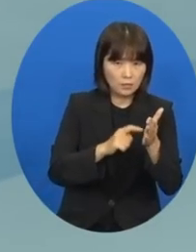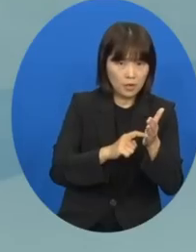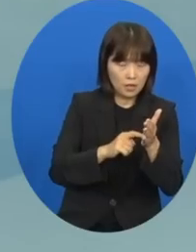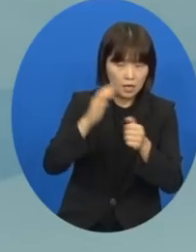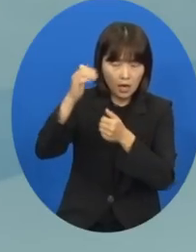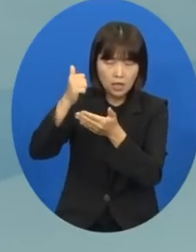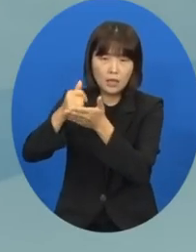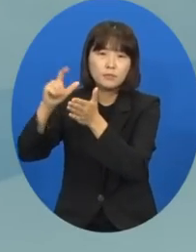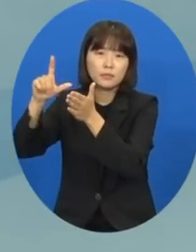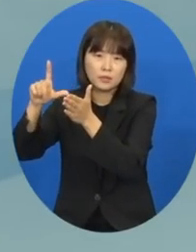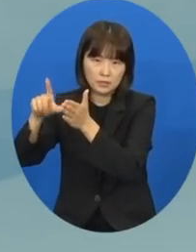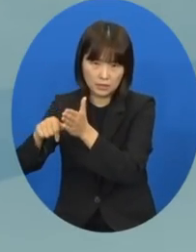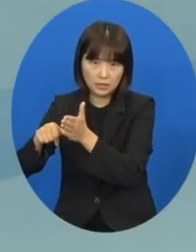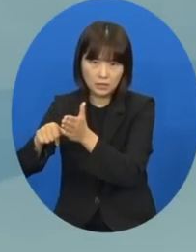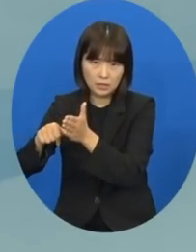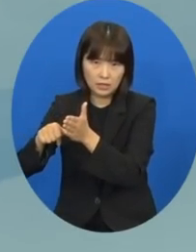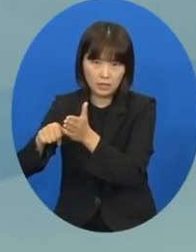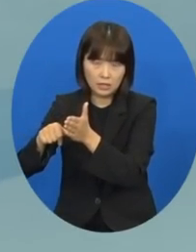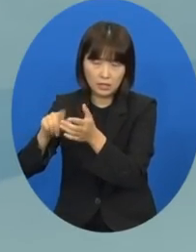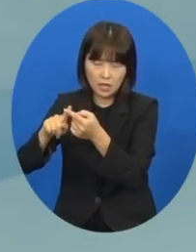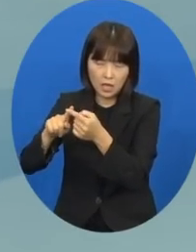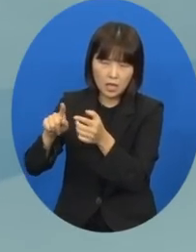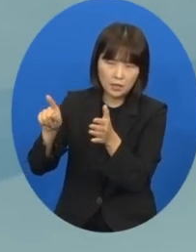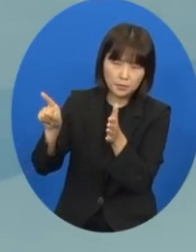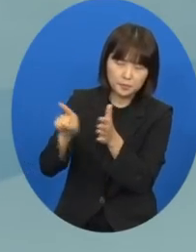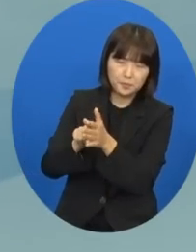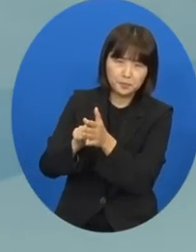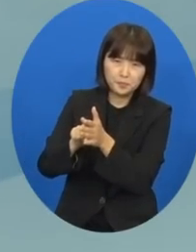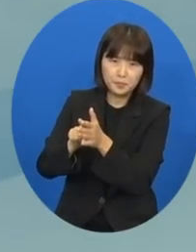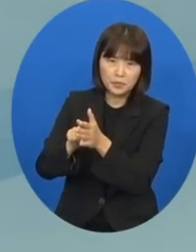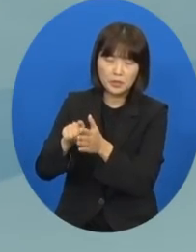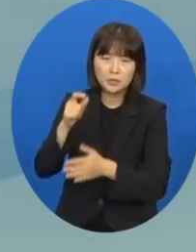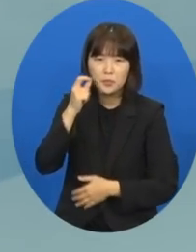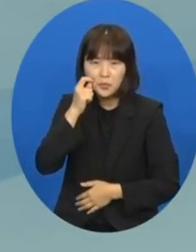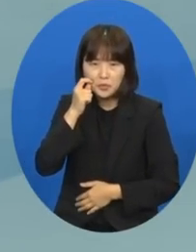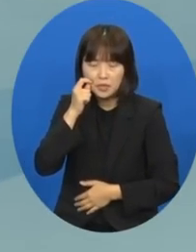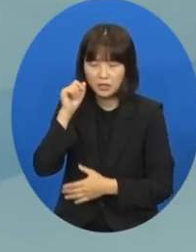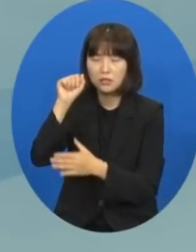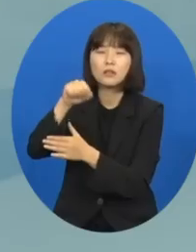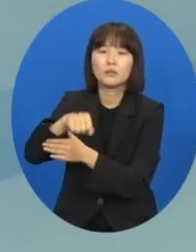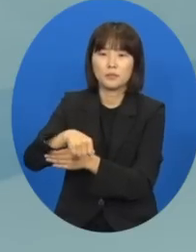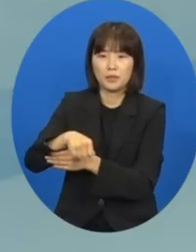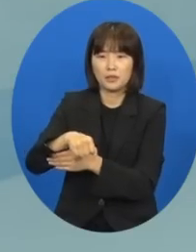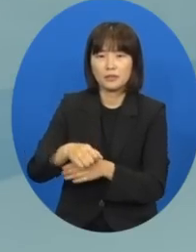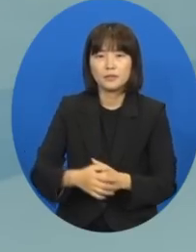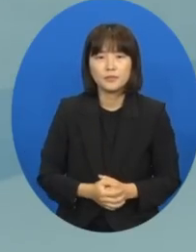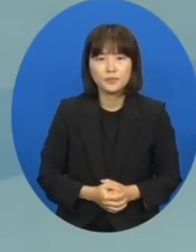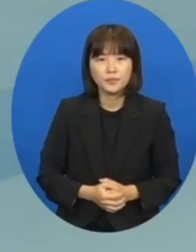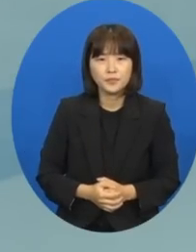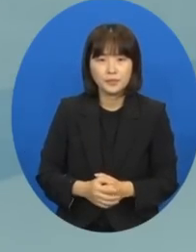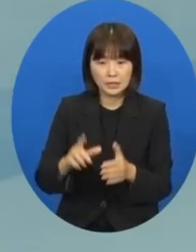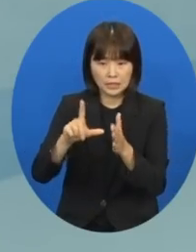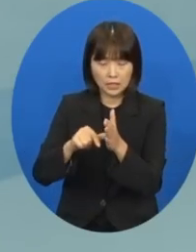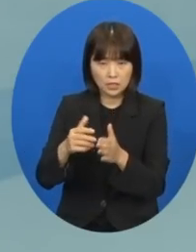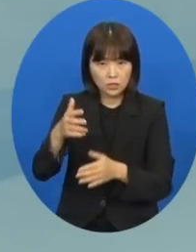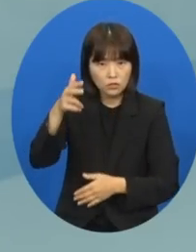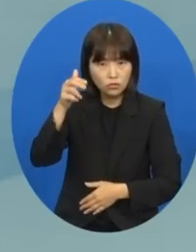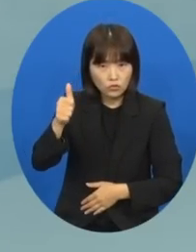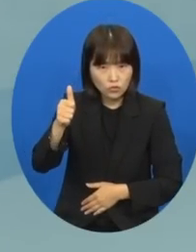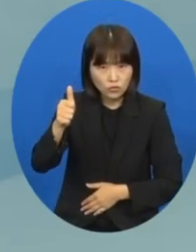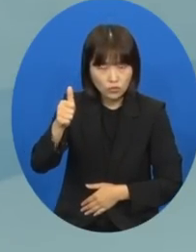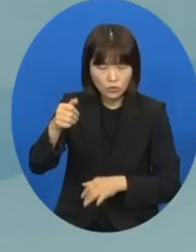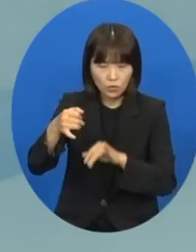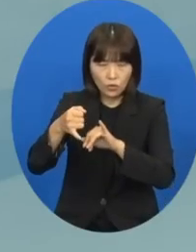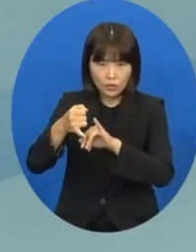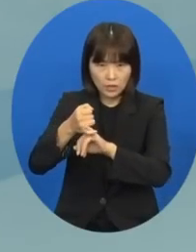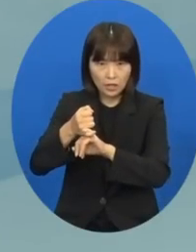시간인 카이로스를 불신하는 불신앙에서 비롯되는 열매입니다. 시간의 주인이시며 약속의